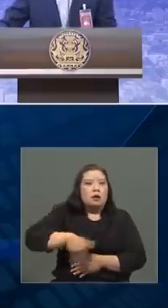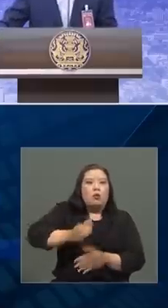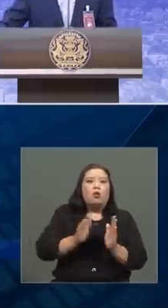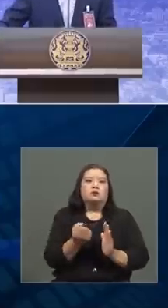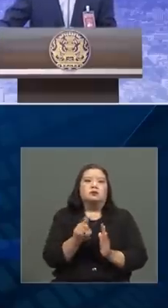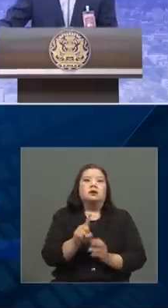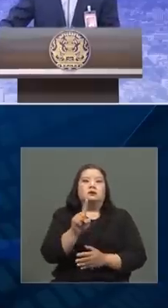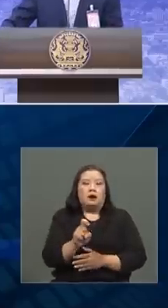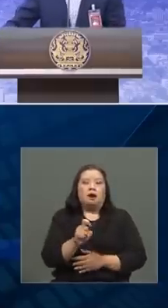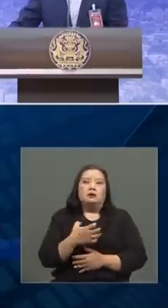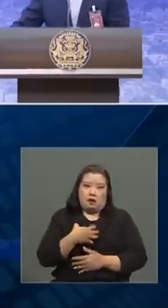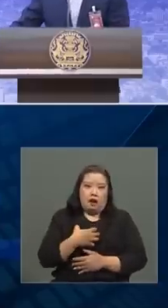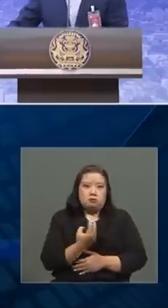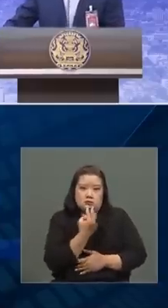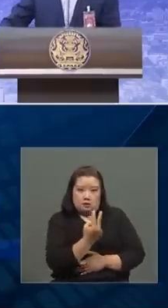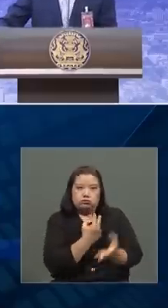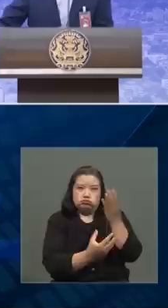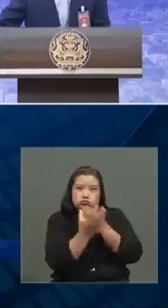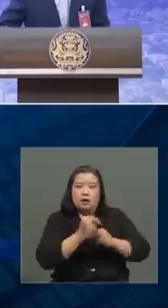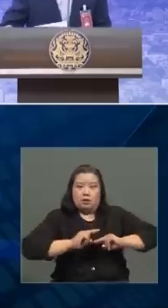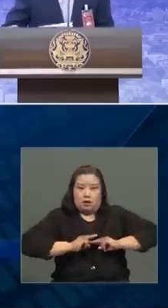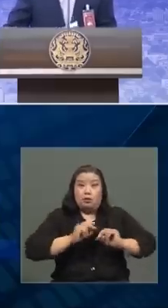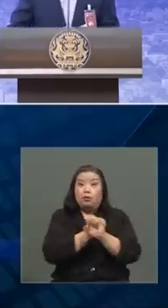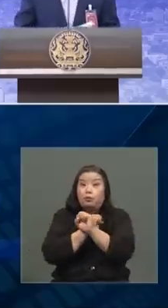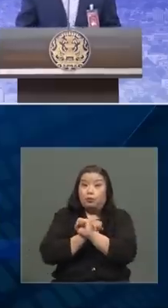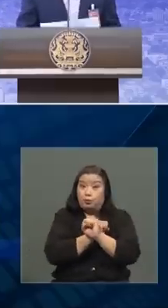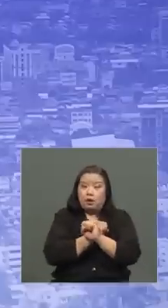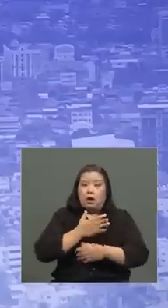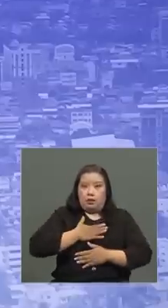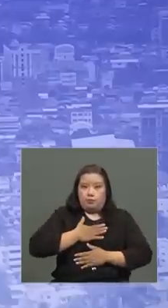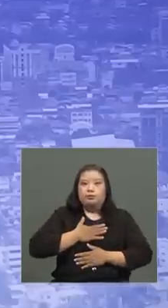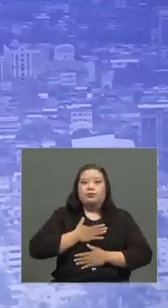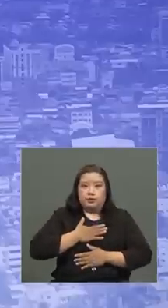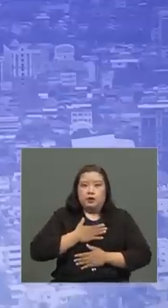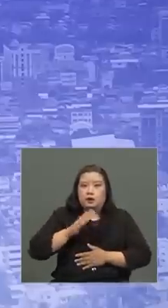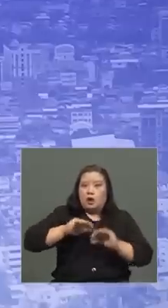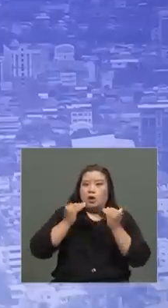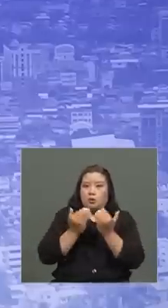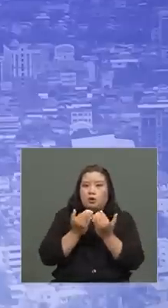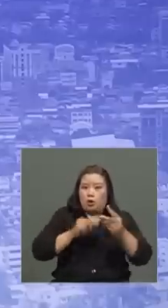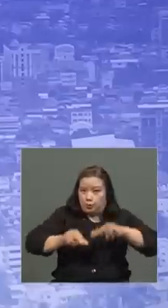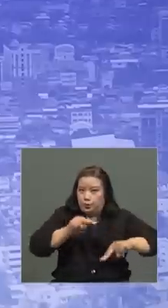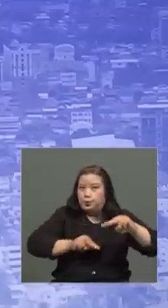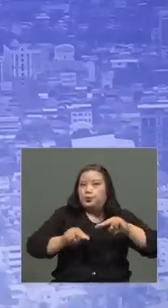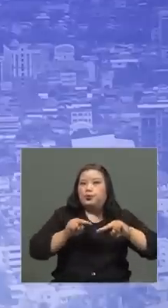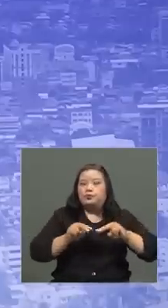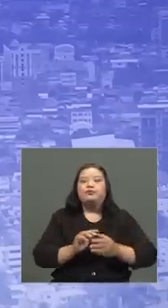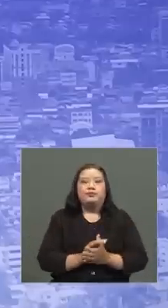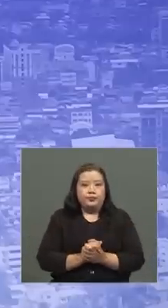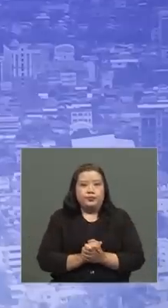ขอพวกเราได้เรียนรู้และร่วมกันดูแลสุขภาพส่วนตัวของทุกท่านและในครอบครัวด้วยนะครับ